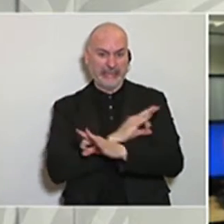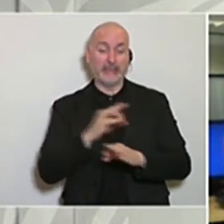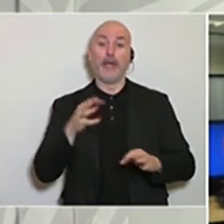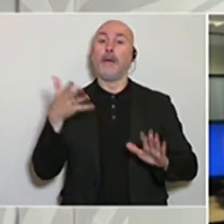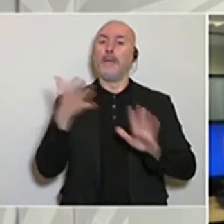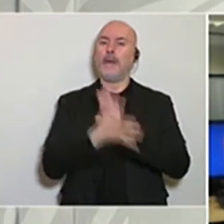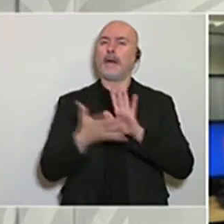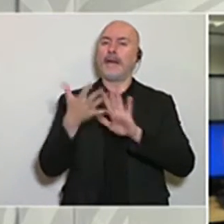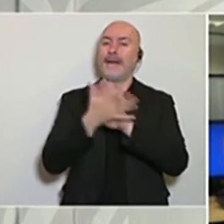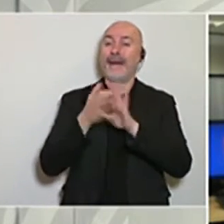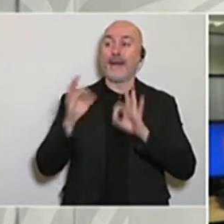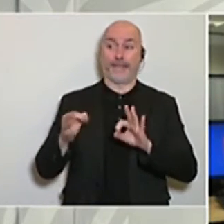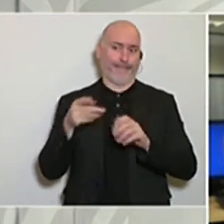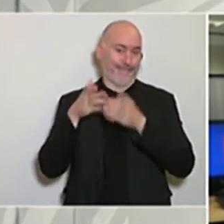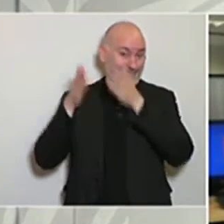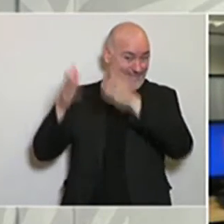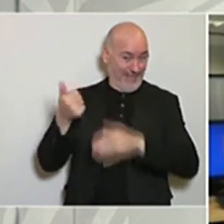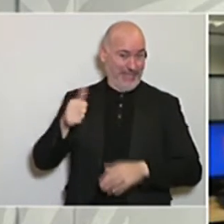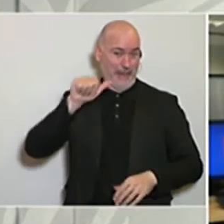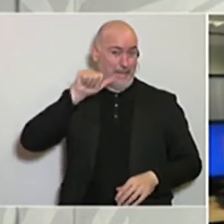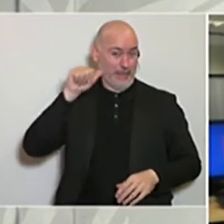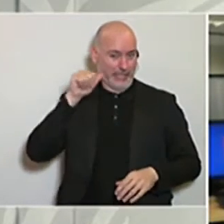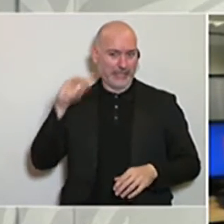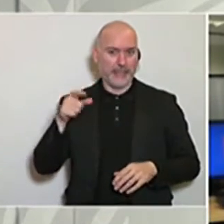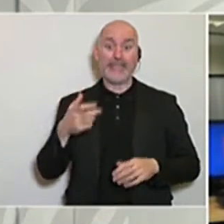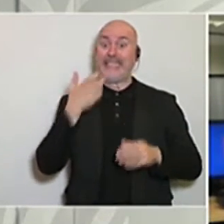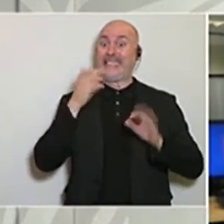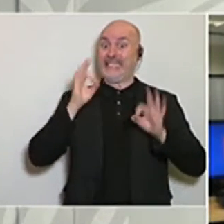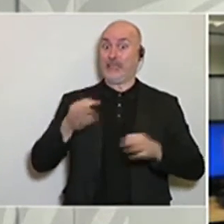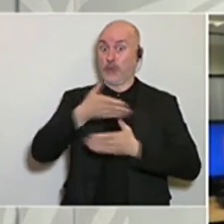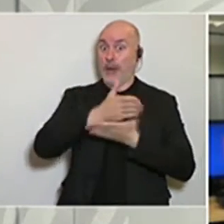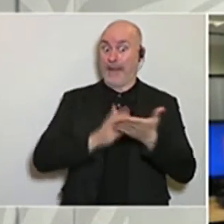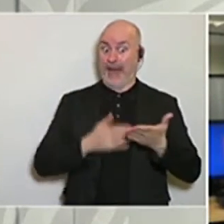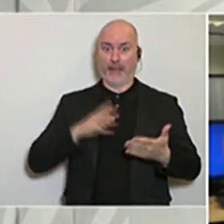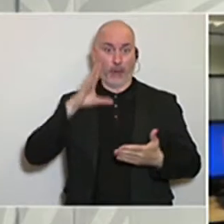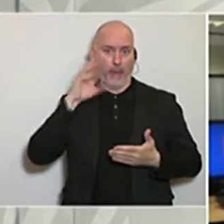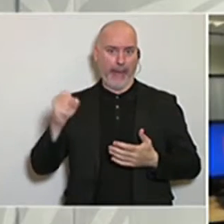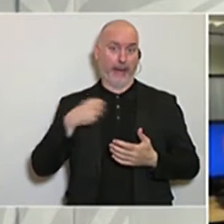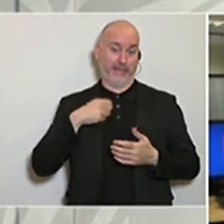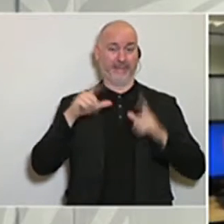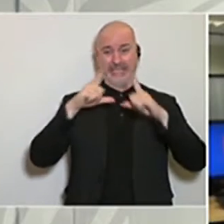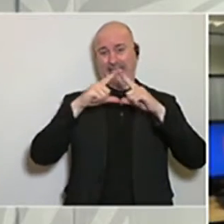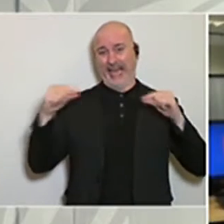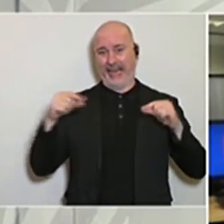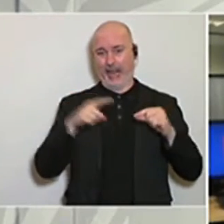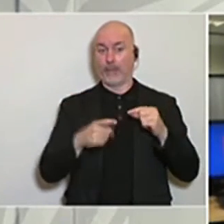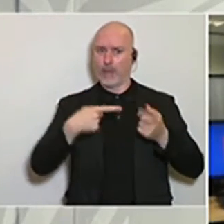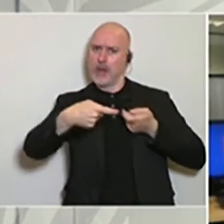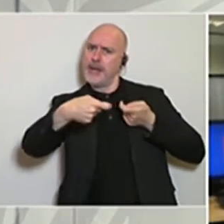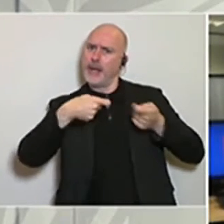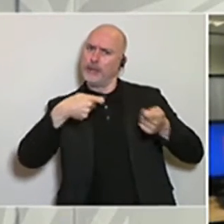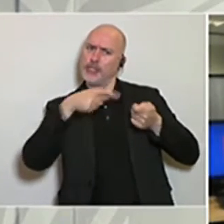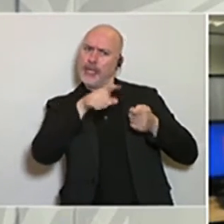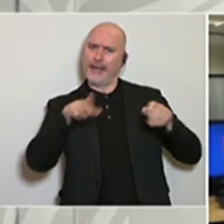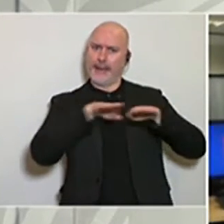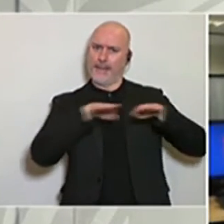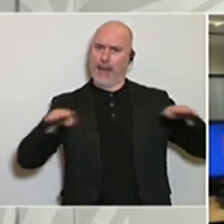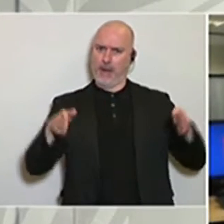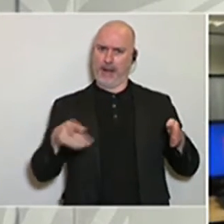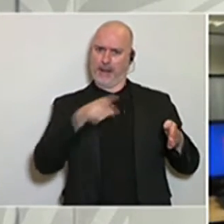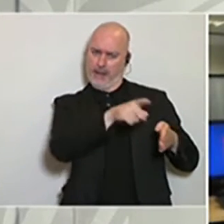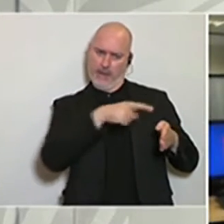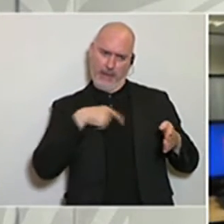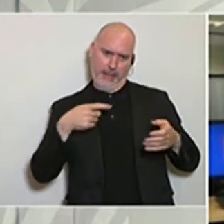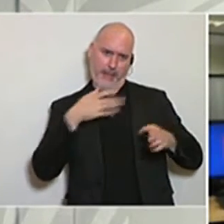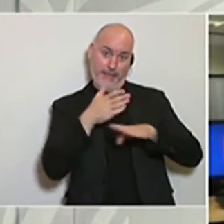referint-se a Pedro Sánchez. M'agradaria saber, tenint en compte que una part del govern, Esquerra Republicana, està negociant aquesta taula de negociació, està demanant que es torni a